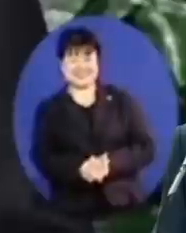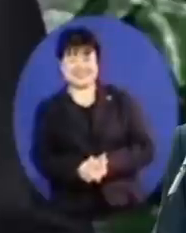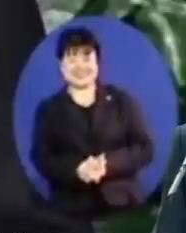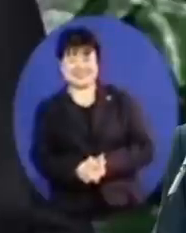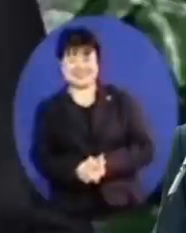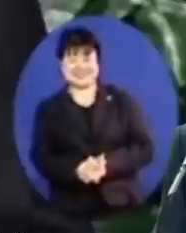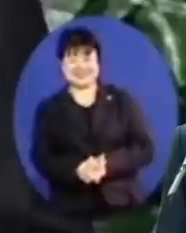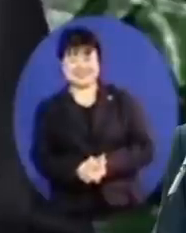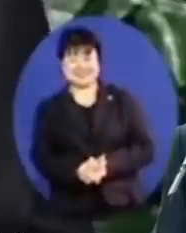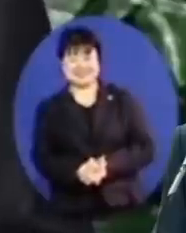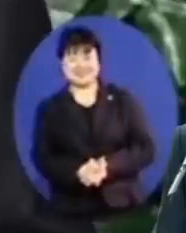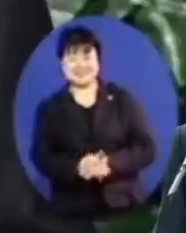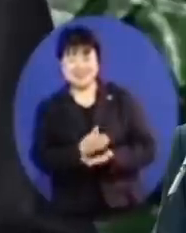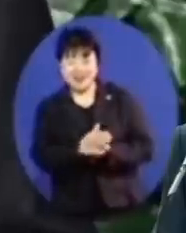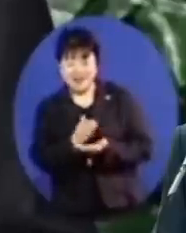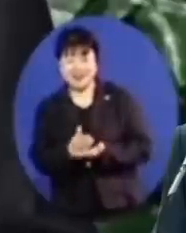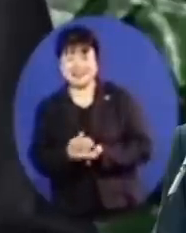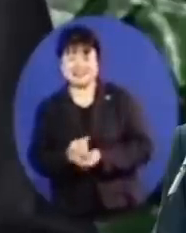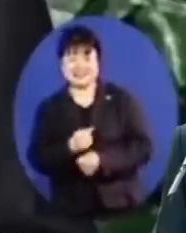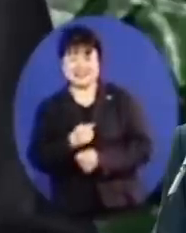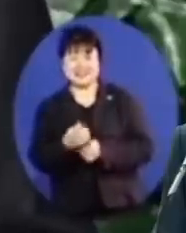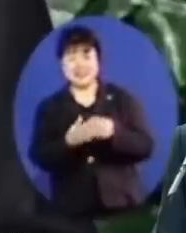이것도 해볼 걸 저것도 해볼 걸